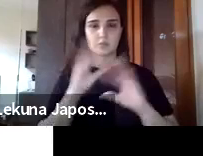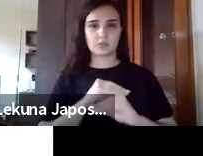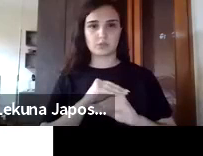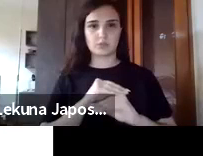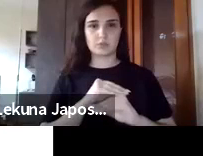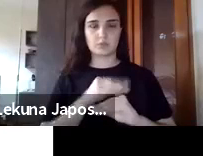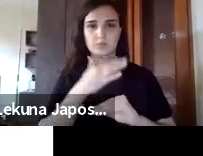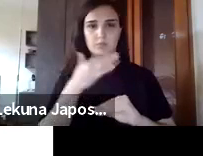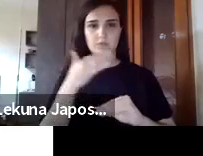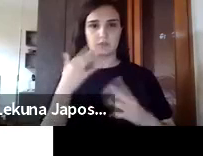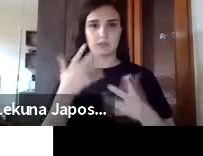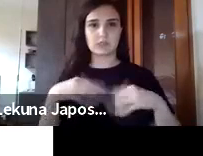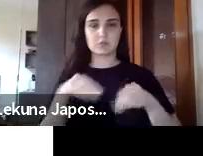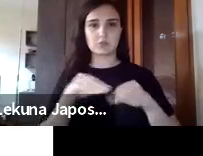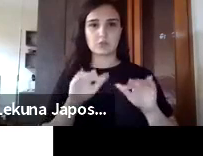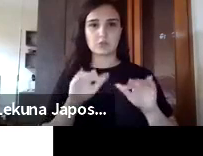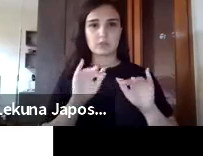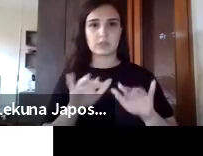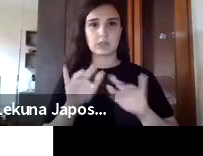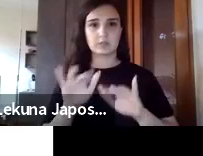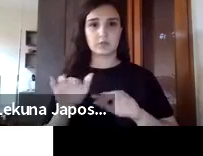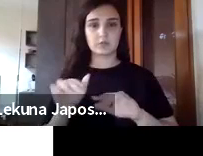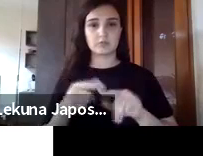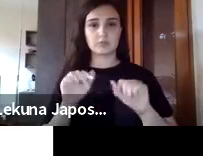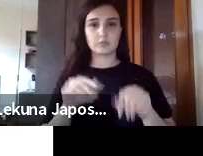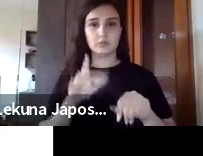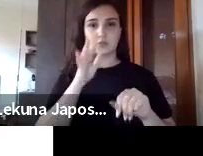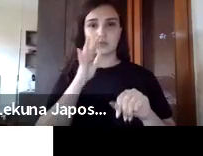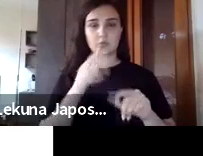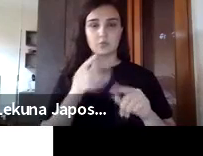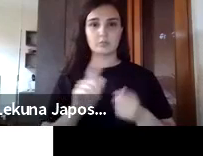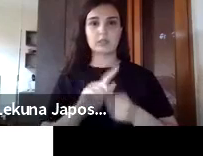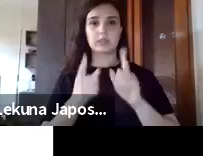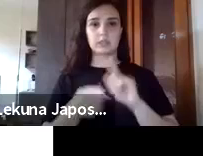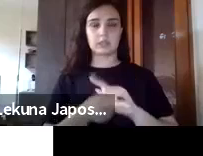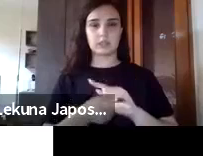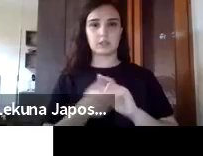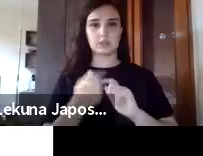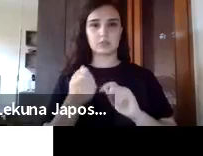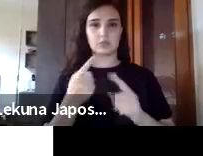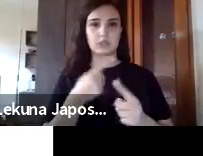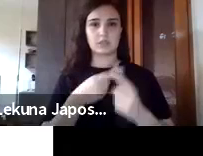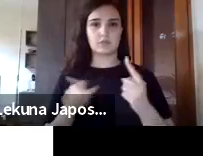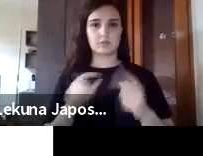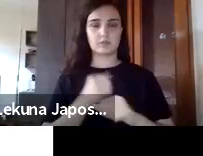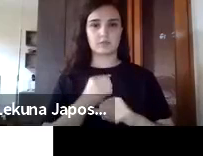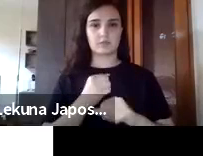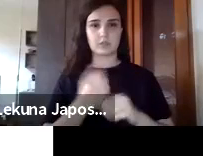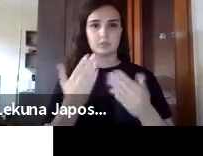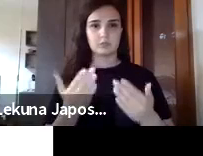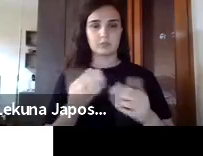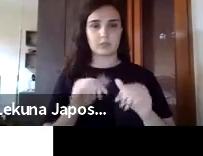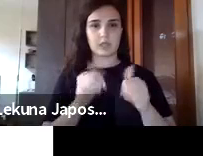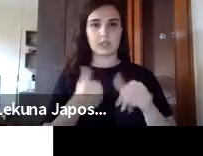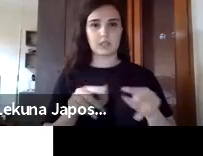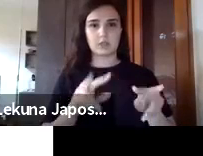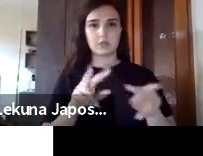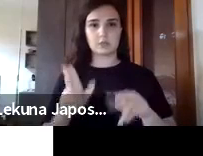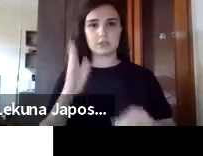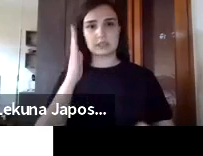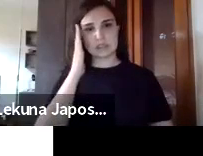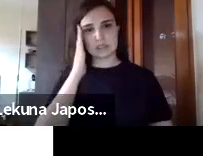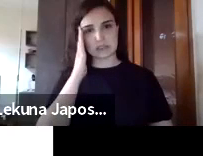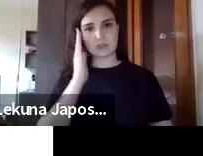შეიძლება ბევრი საოჯახო საქმიანობა და ამ დროს შეიძლება დრო გადაათამაშოთ ცოტათი განსხვავებულად. ანალოგიური არის ძილზე და